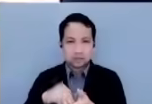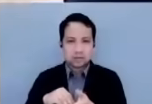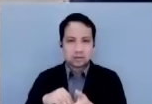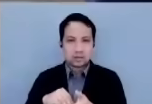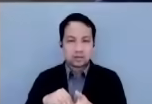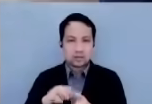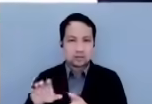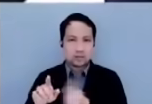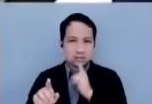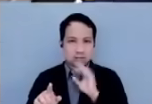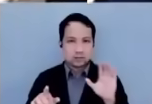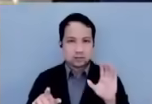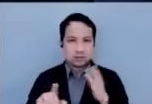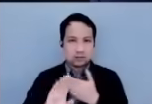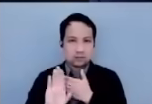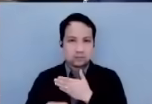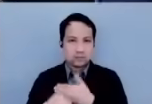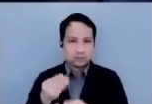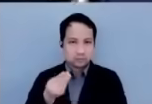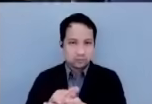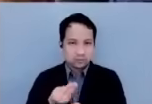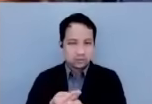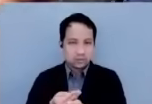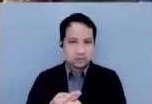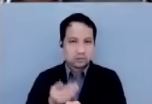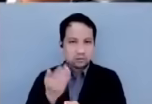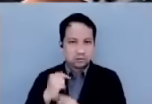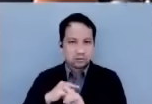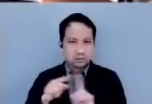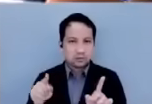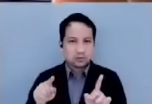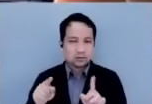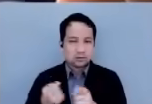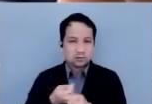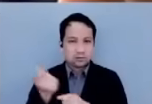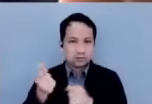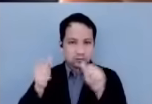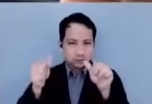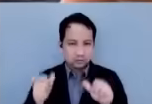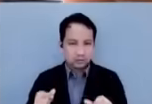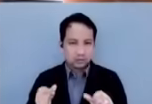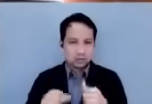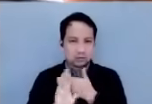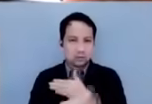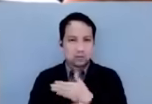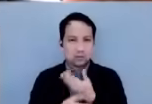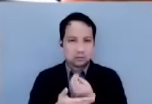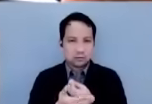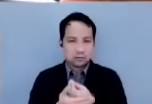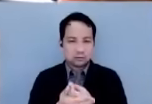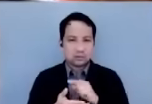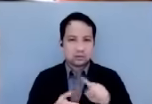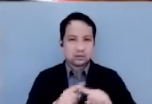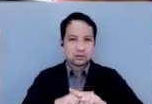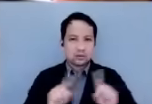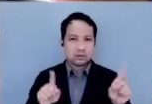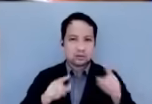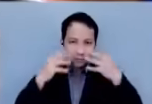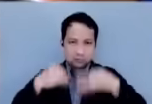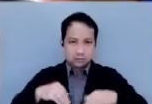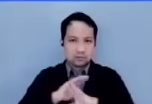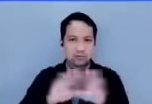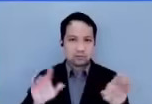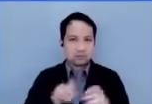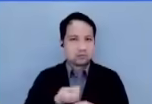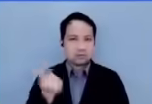nito, ibabalik ang pera ng biktima pero kailangan niyang burahin ang post. Ibinalik nga ang pera ni Cesar pero nagpasya siyang huwag burahin ang